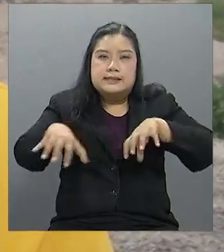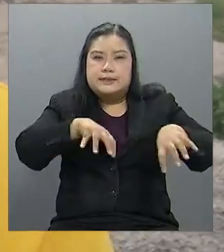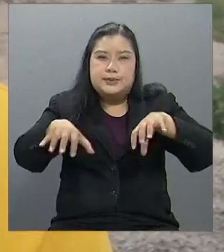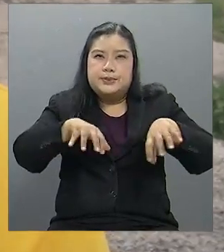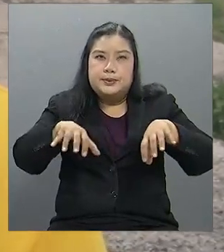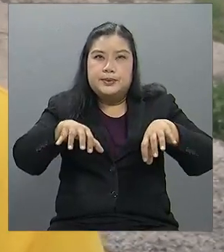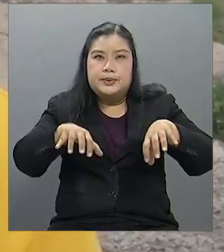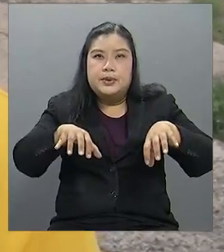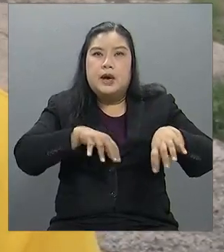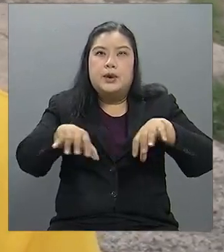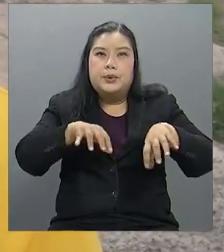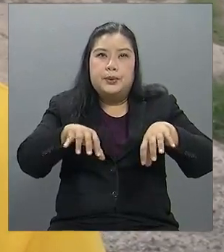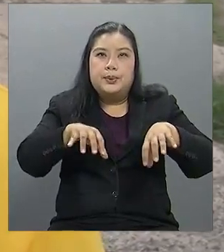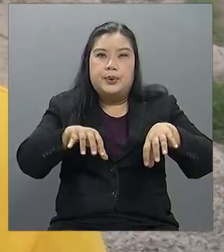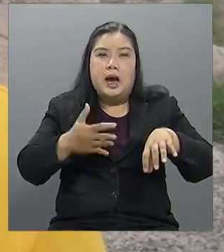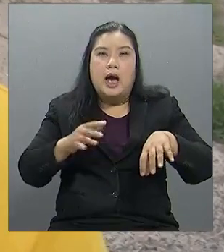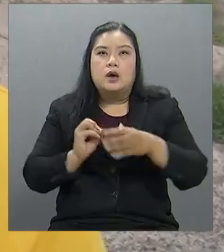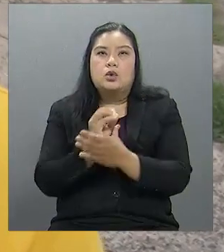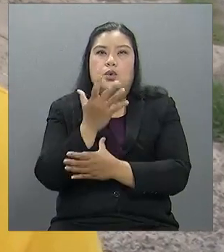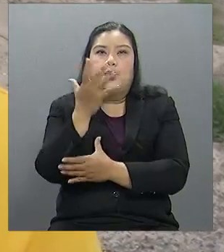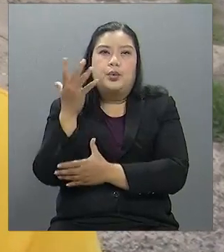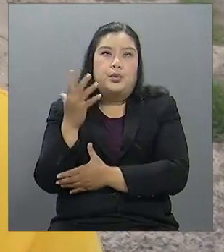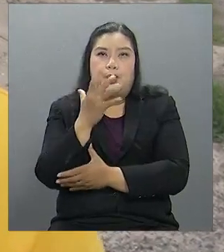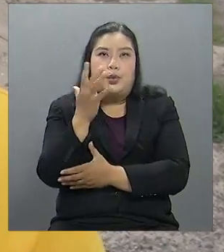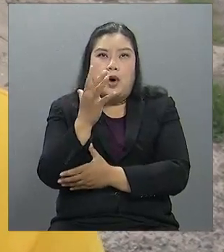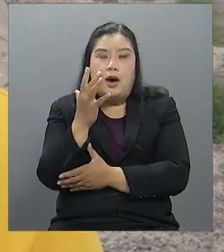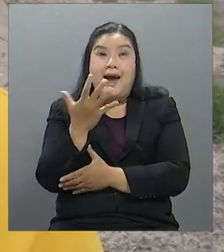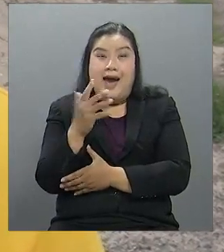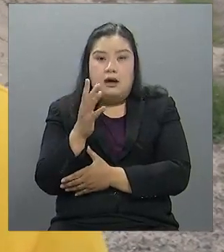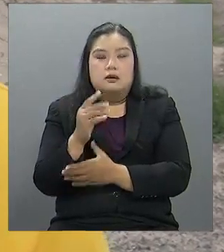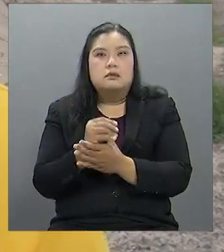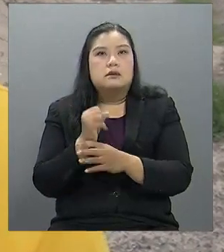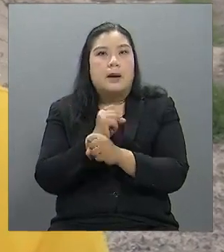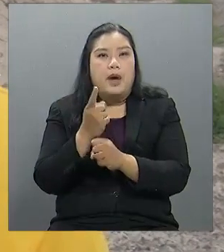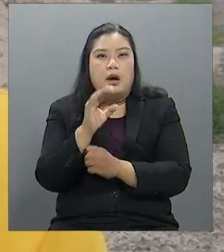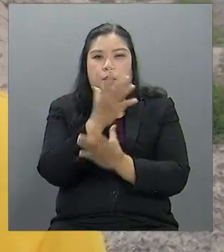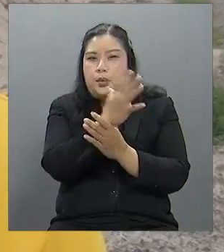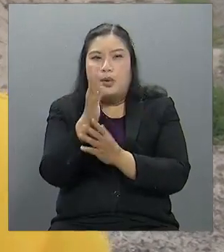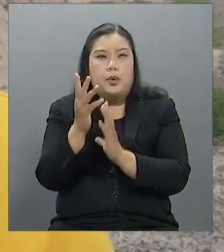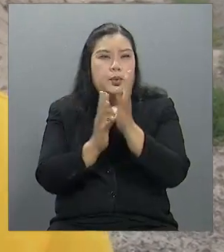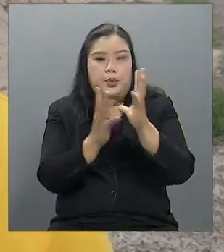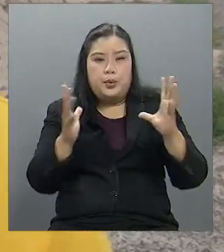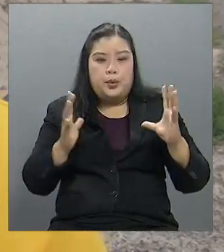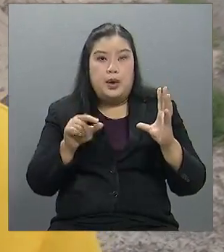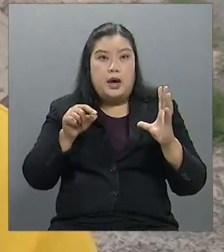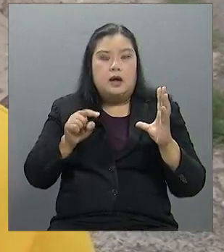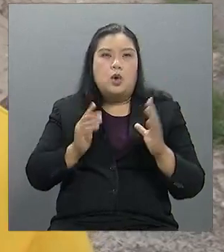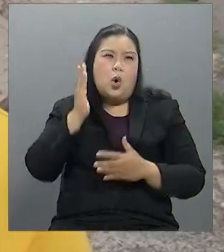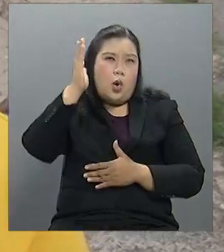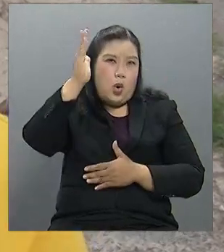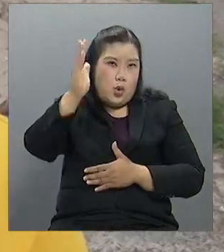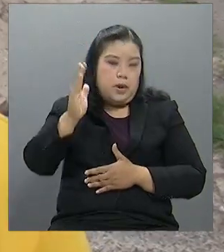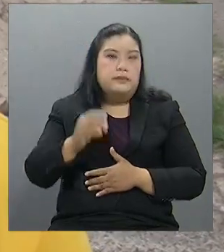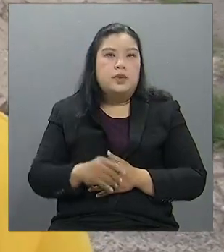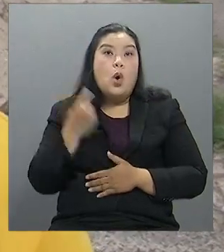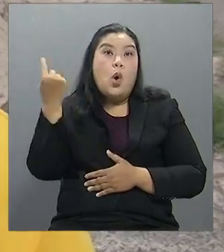โครงการต้นสนนะครับบริเวณเขื่อนกระซ้อเพื่อให้มีสภาพที่สวยงามเราเชื่อว่าจะเป็นแหล่งในการท่องเที่ยวและ